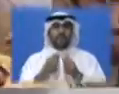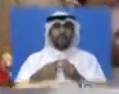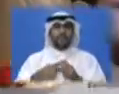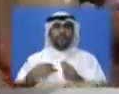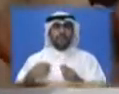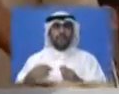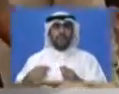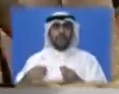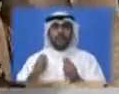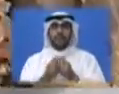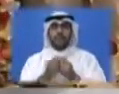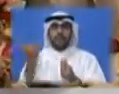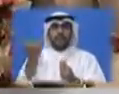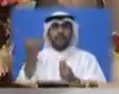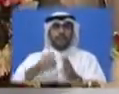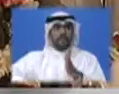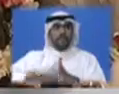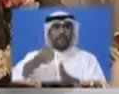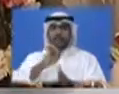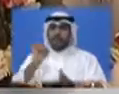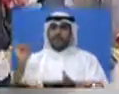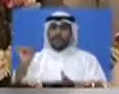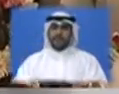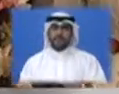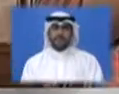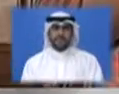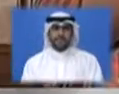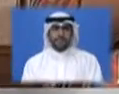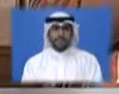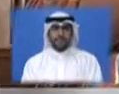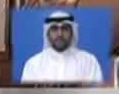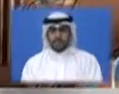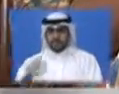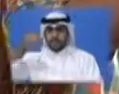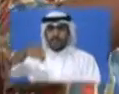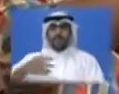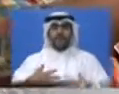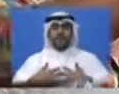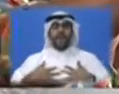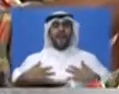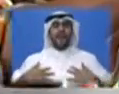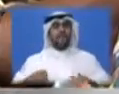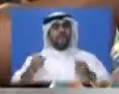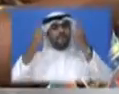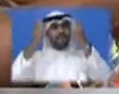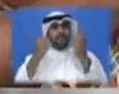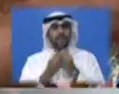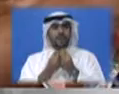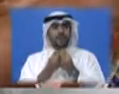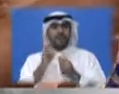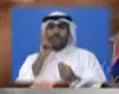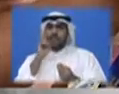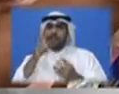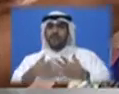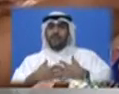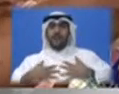من إنجاز سيسجله له تاريخ الرياضة الكويتية. أنا جدا سعيد صراحة على الاستقبال هذا الطيب، وأنا مو مصدق صراحة على